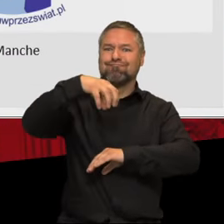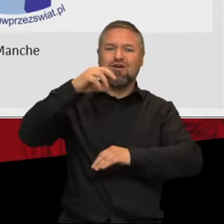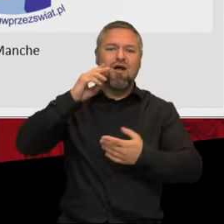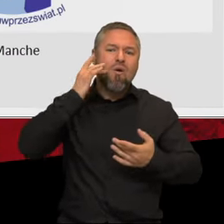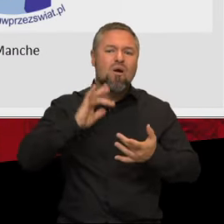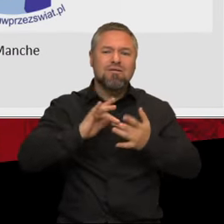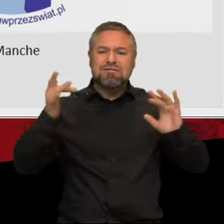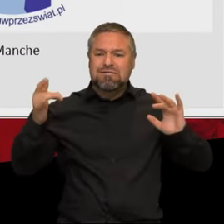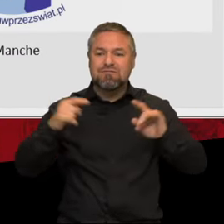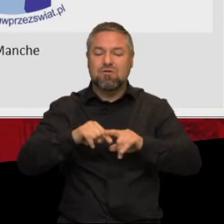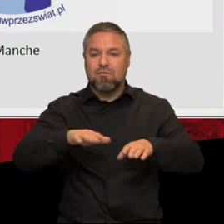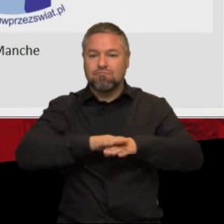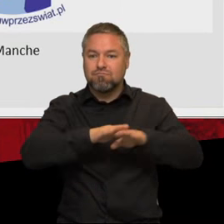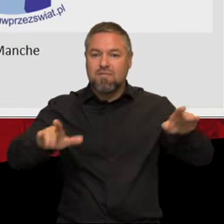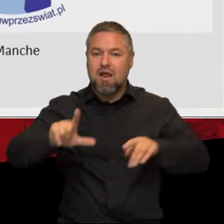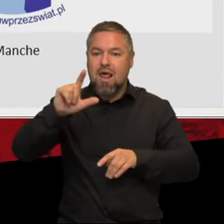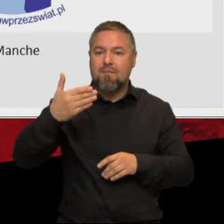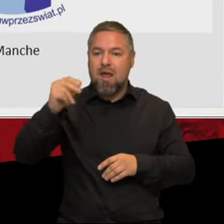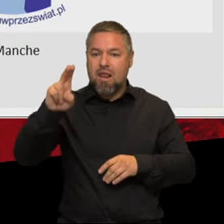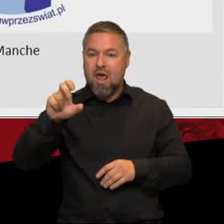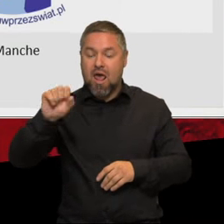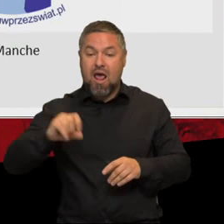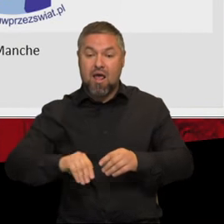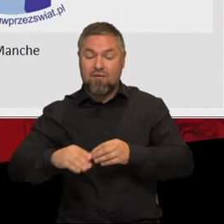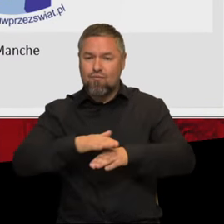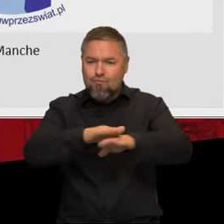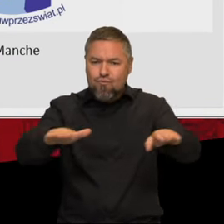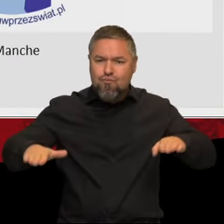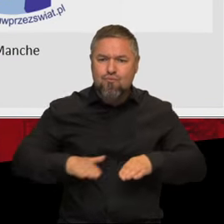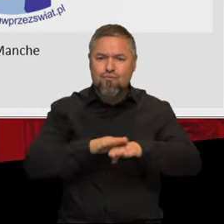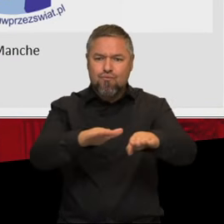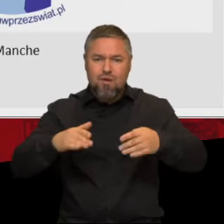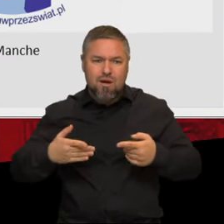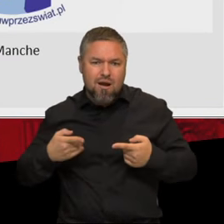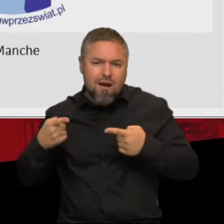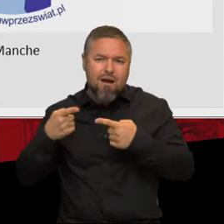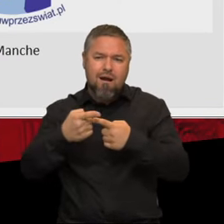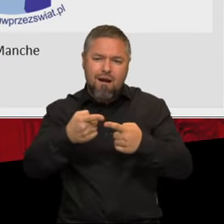wpław kanał La Manche, znajdujący się między Dover a Calais.